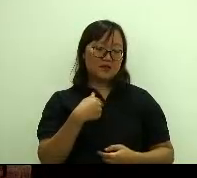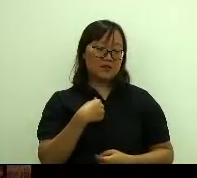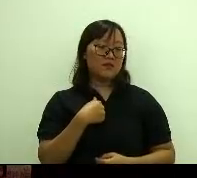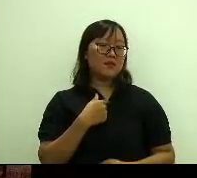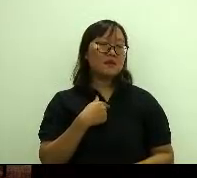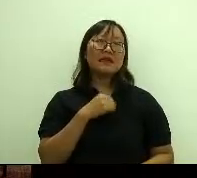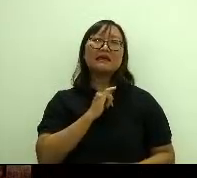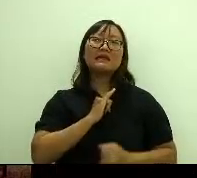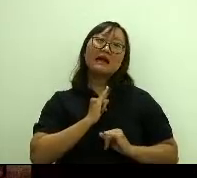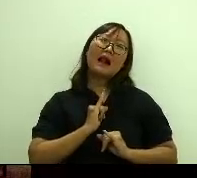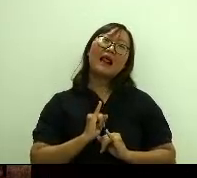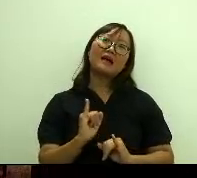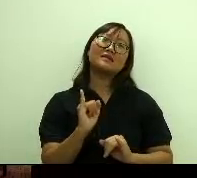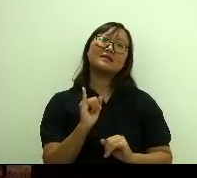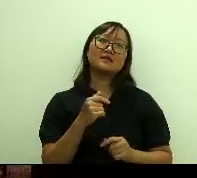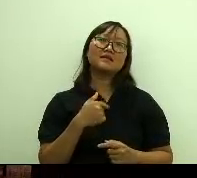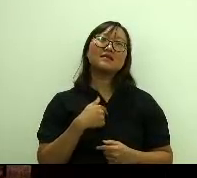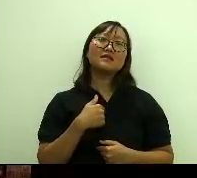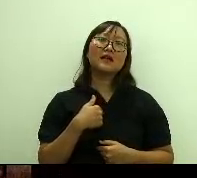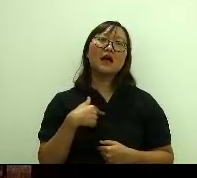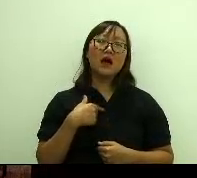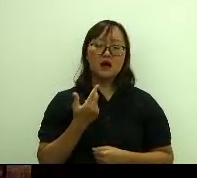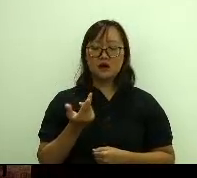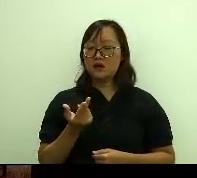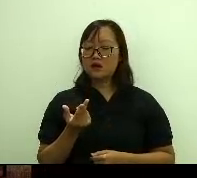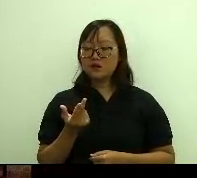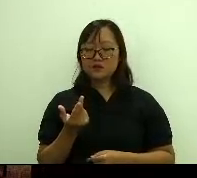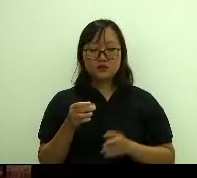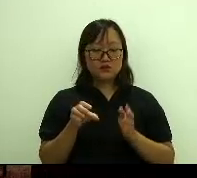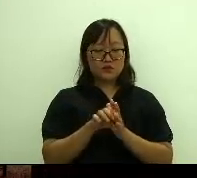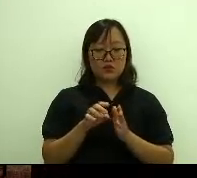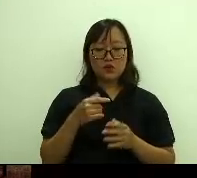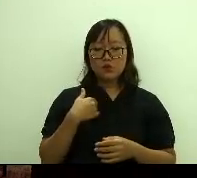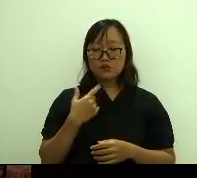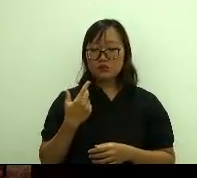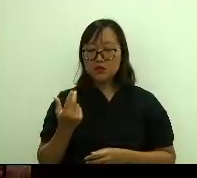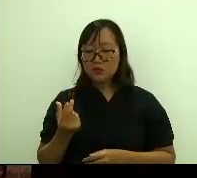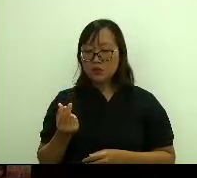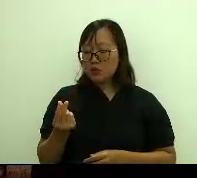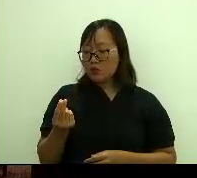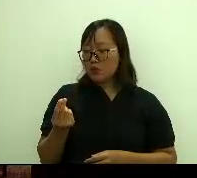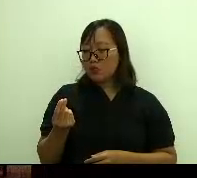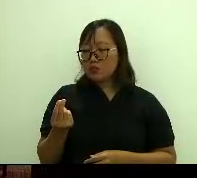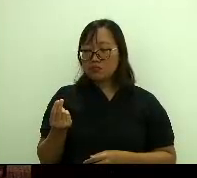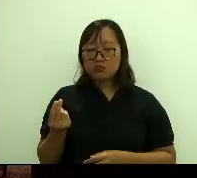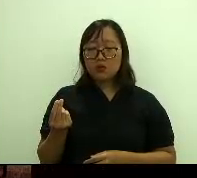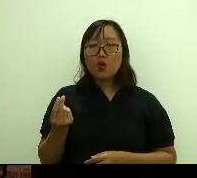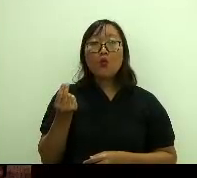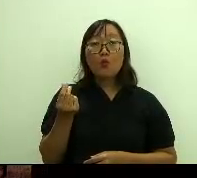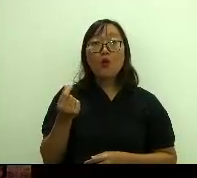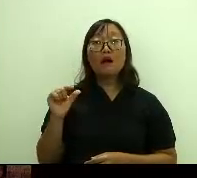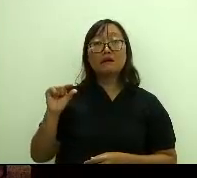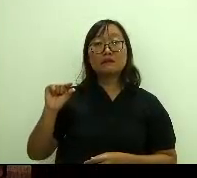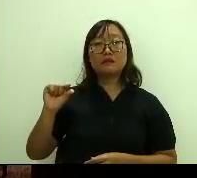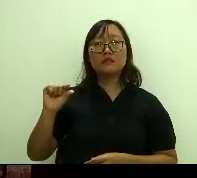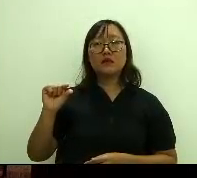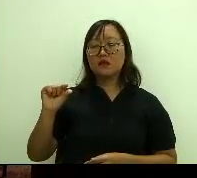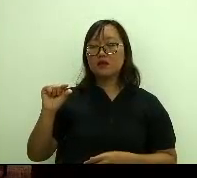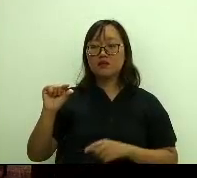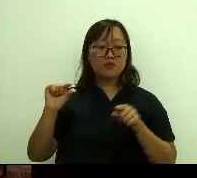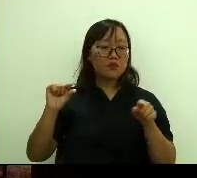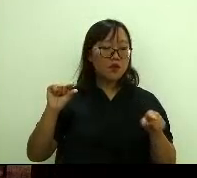besar, untuk mendapatkan sesuatu yang lebih bernilai, untuk mendapatkan sesuatu yang lebih bermakna bagi